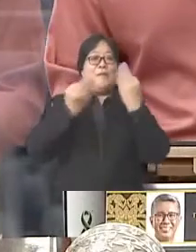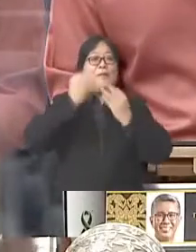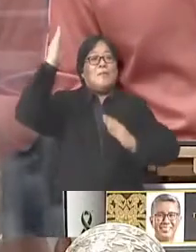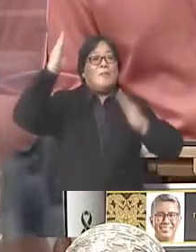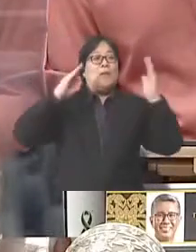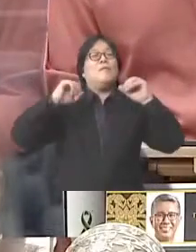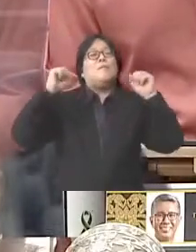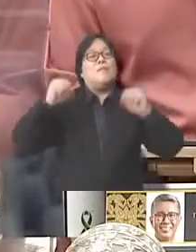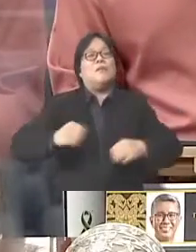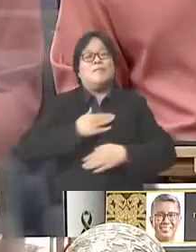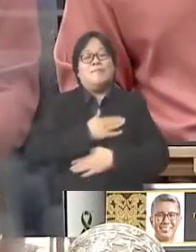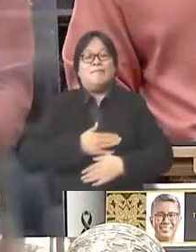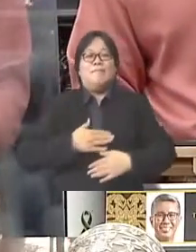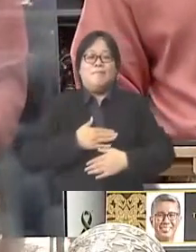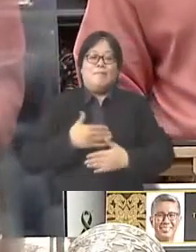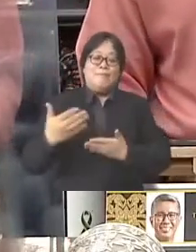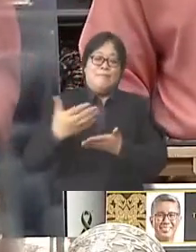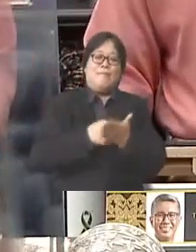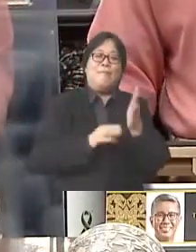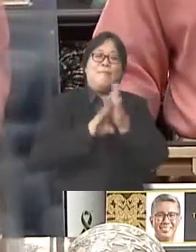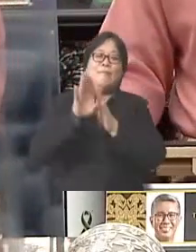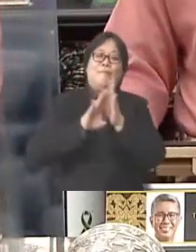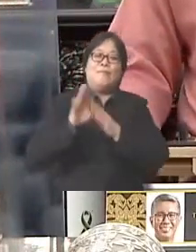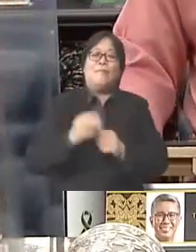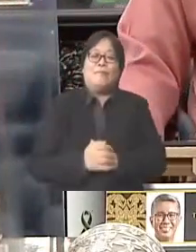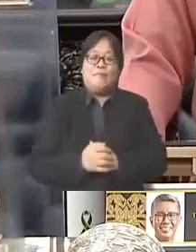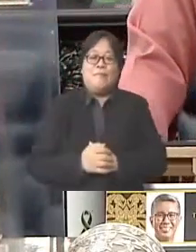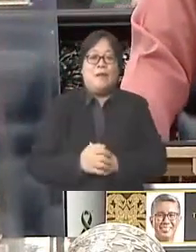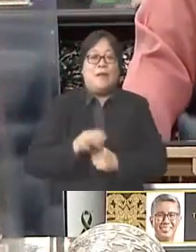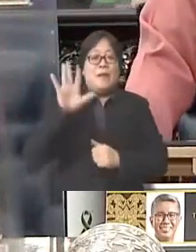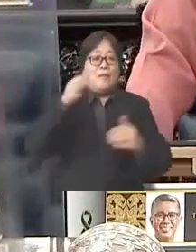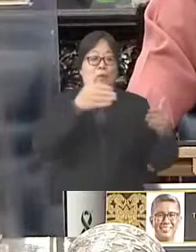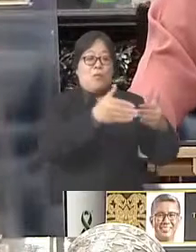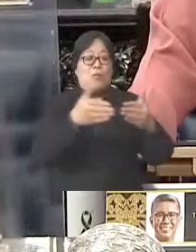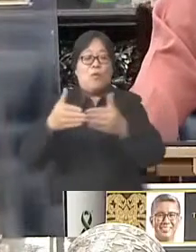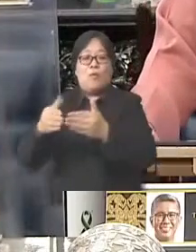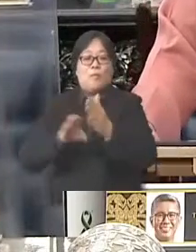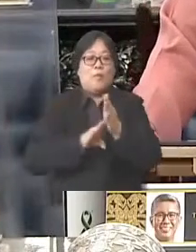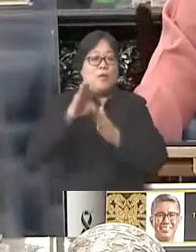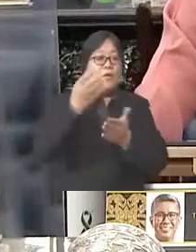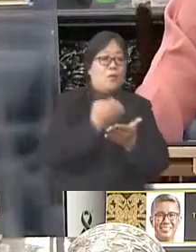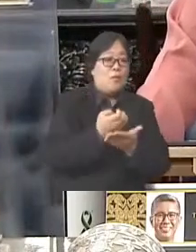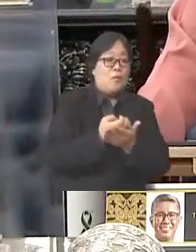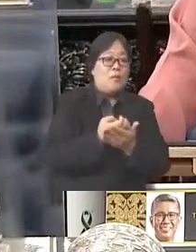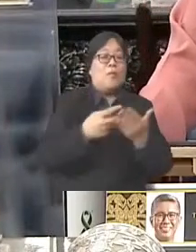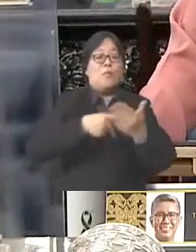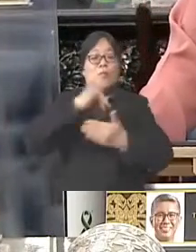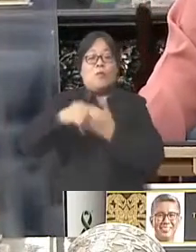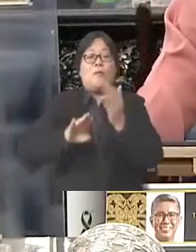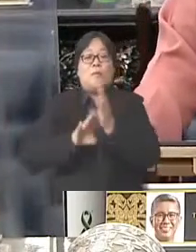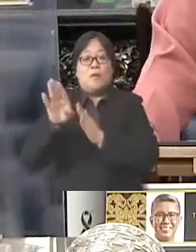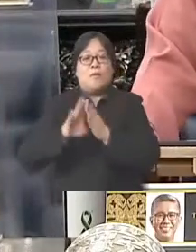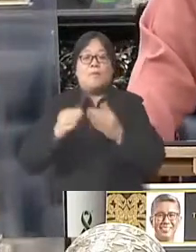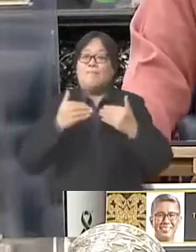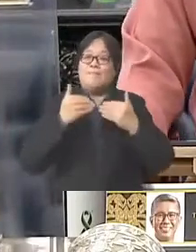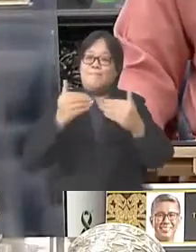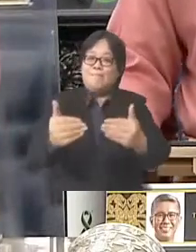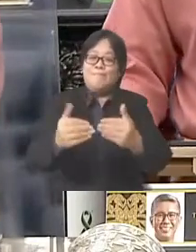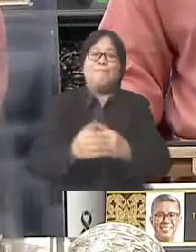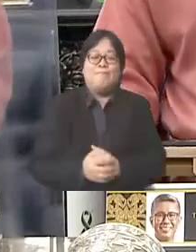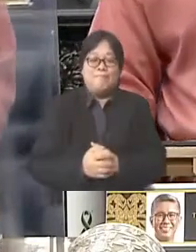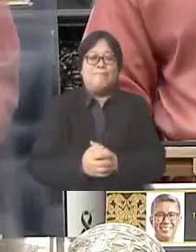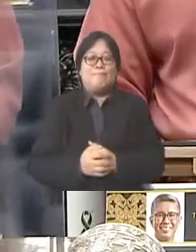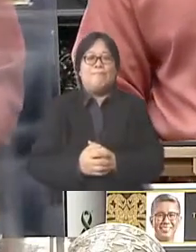keluarga Malaysia dapat menikmati hasil pembangunan bagi lima koridor wilayah pembangunan ekonomi project-project pembangunan akan diteruskan